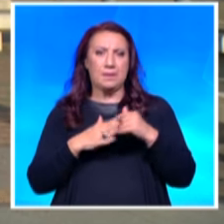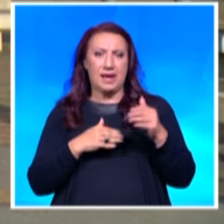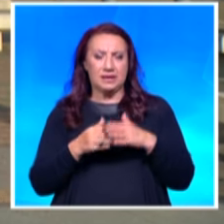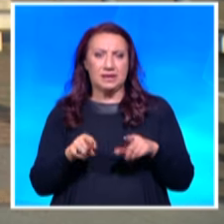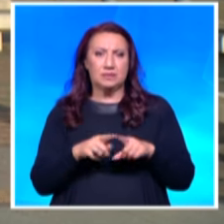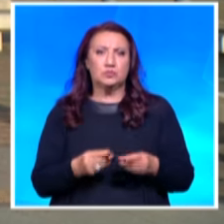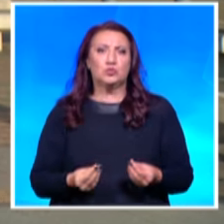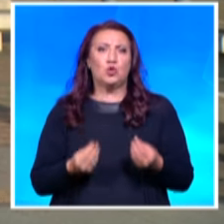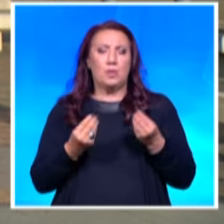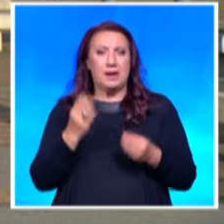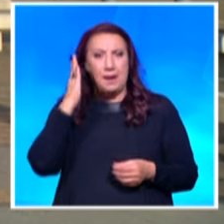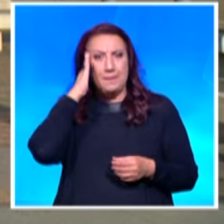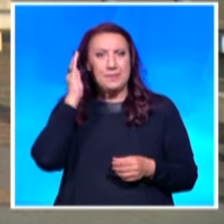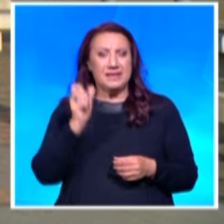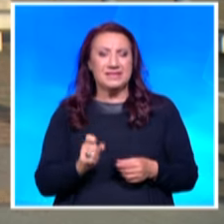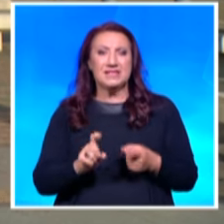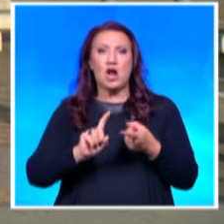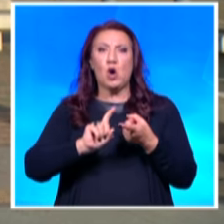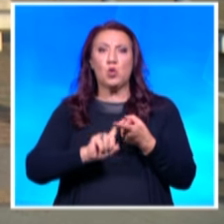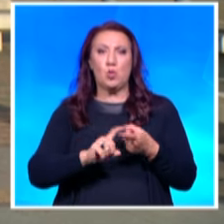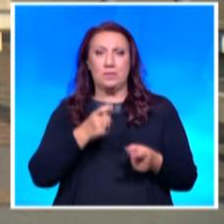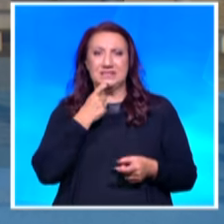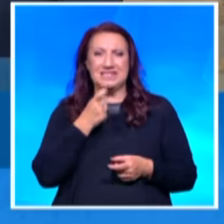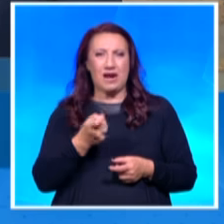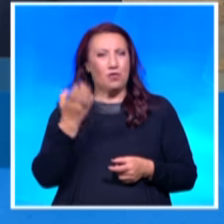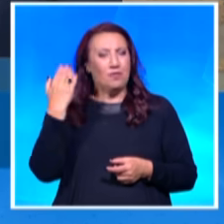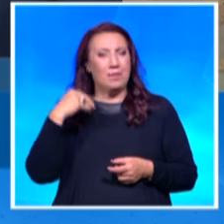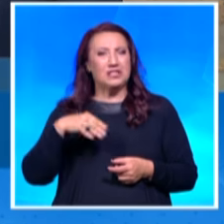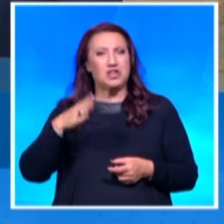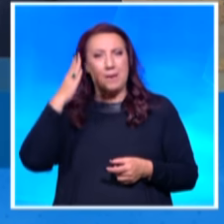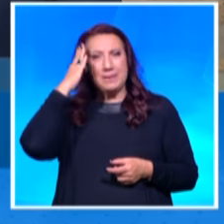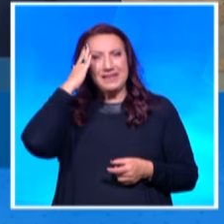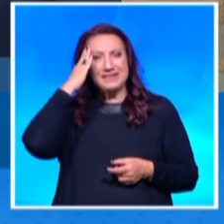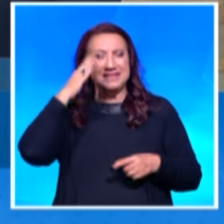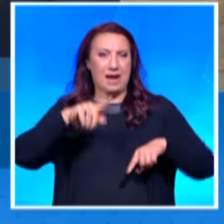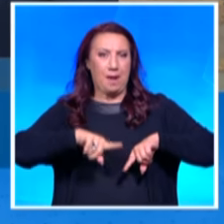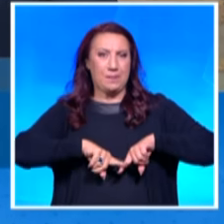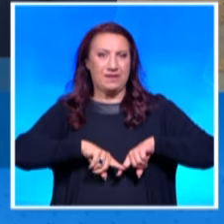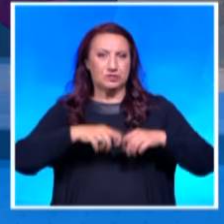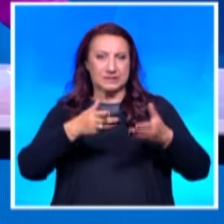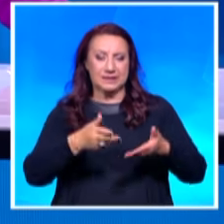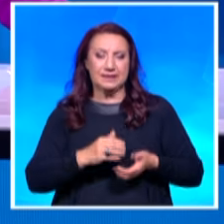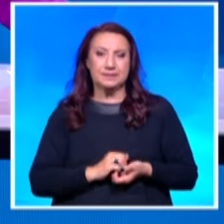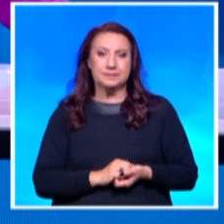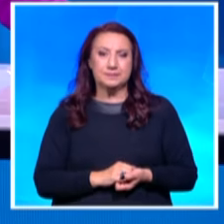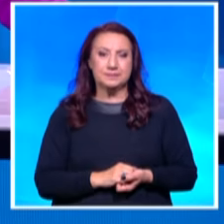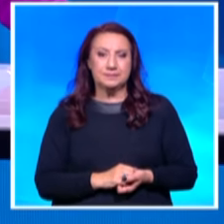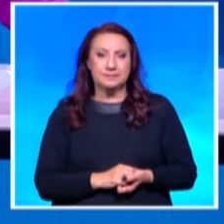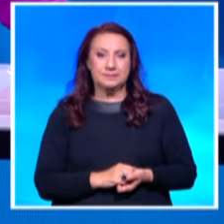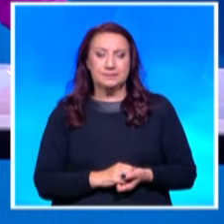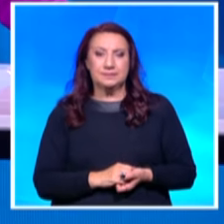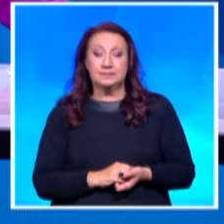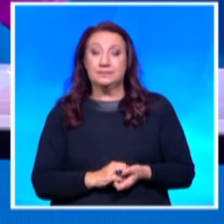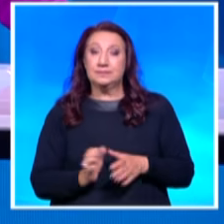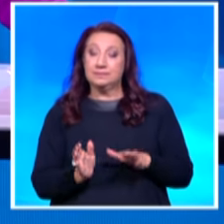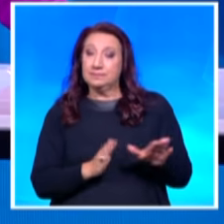който оглавяваше Министерството на правосъдието. Митю Маринов, благодарим ти. Готови са текстовете